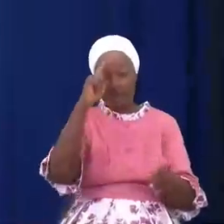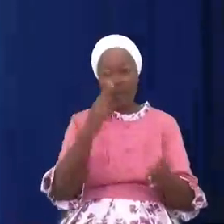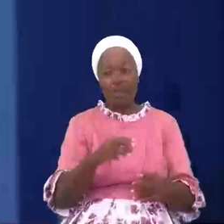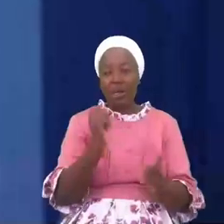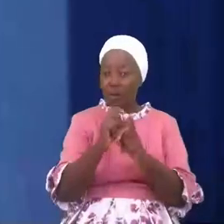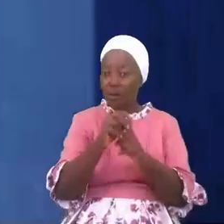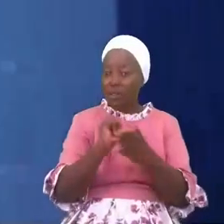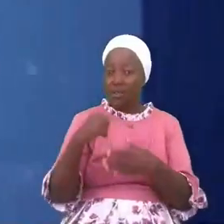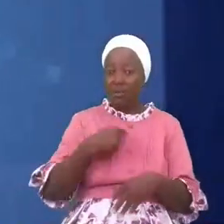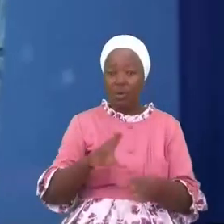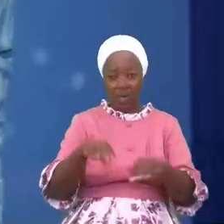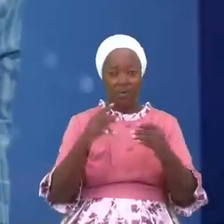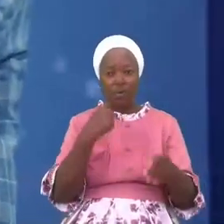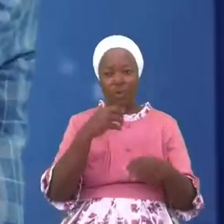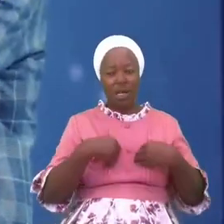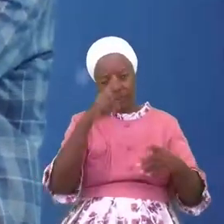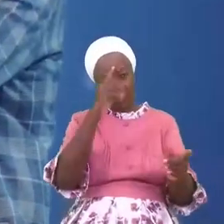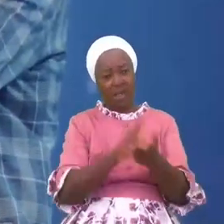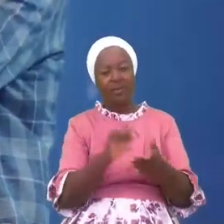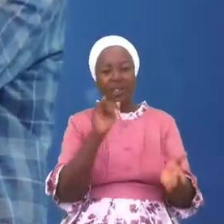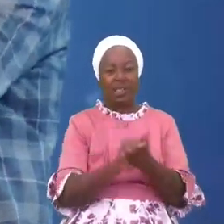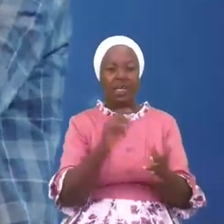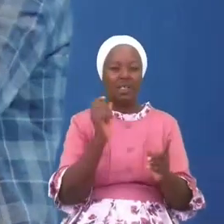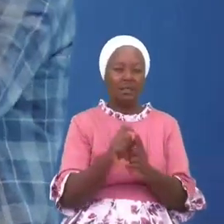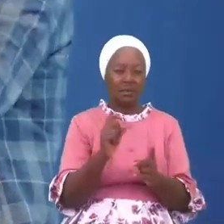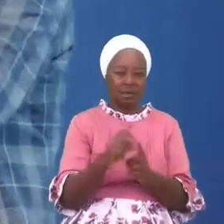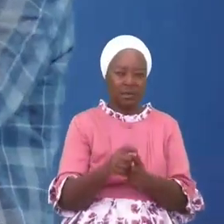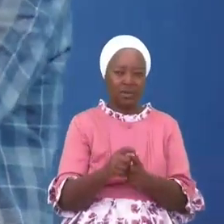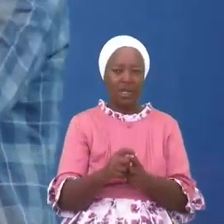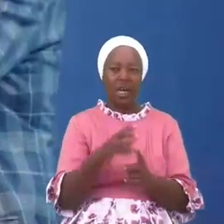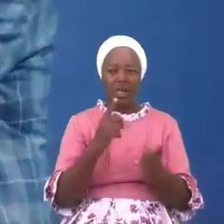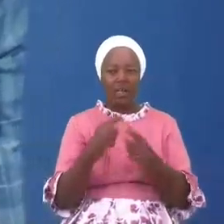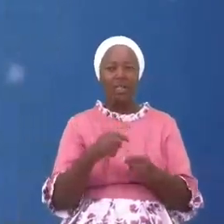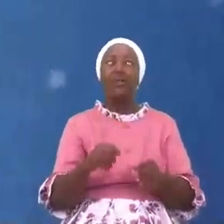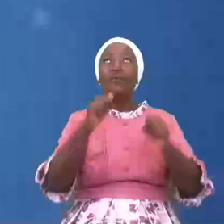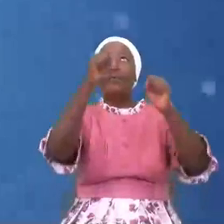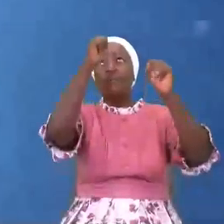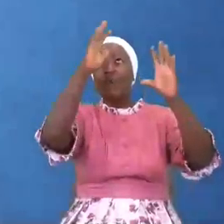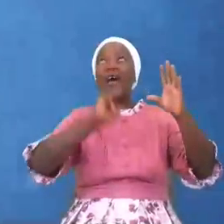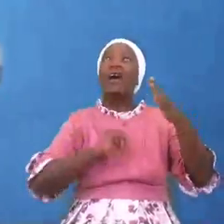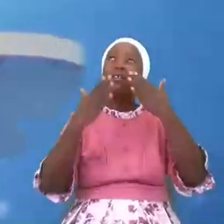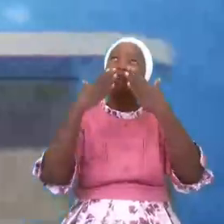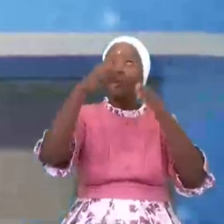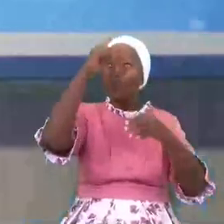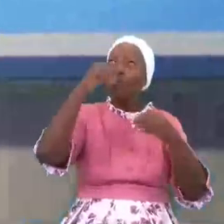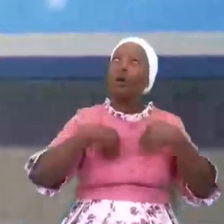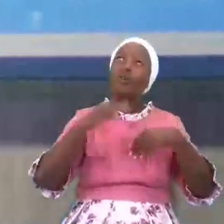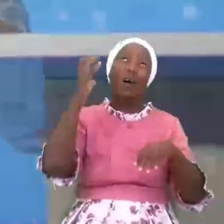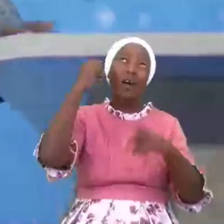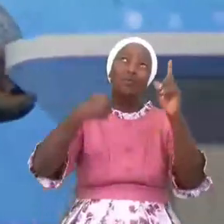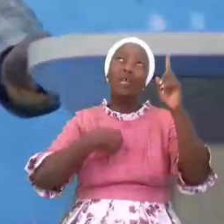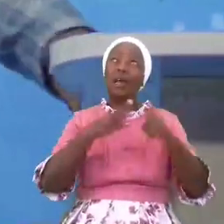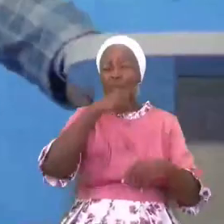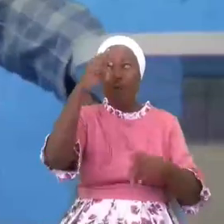nous donnons. Nous avons cru. Qui a cru à notre rapport? Père, je te remercie parce que je l'ai entendu.